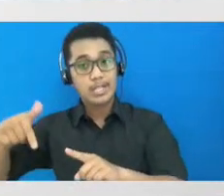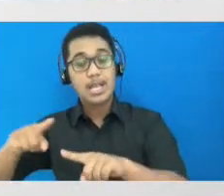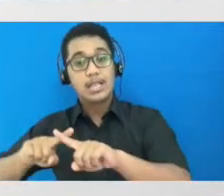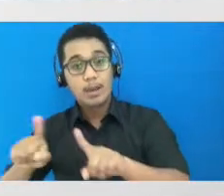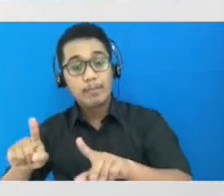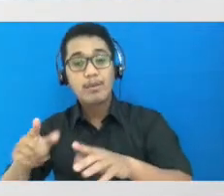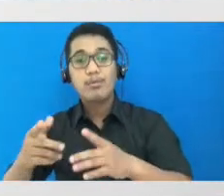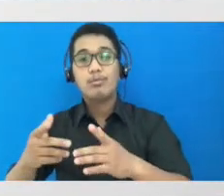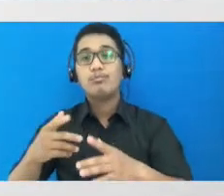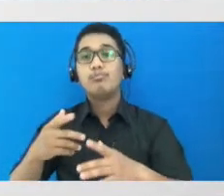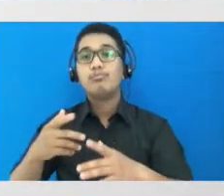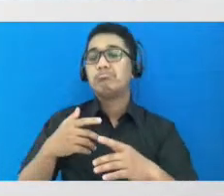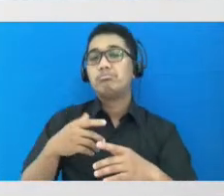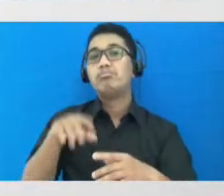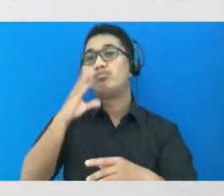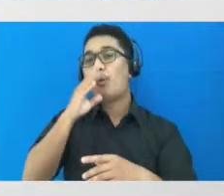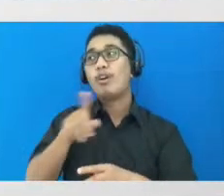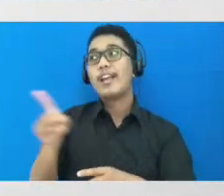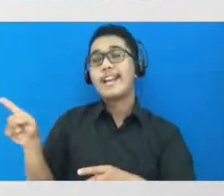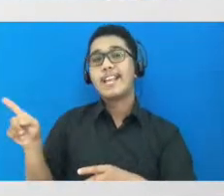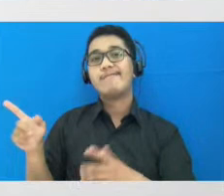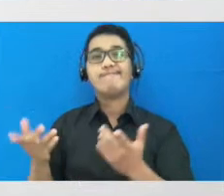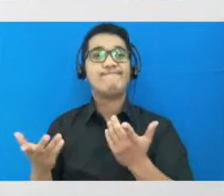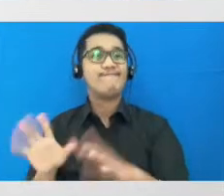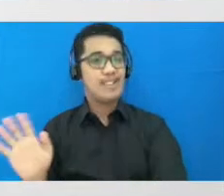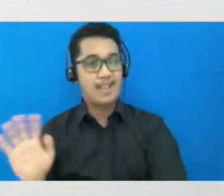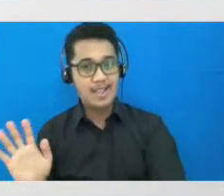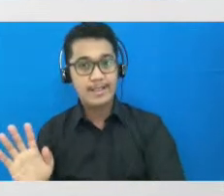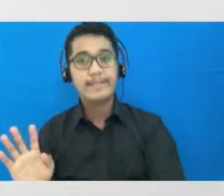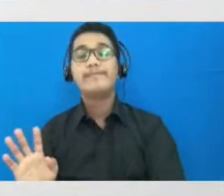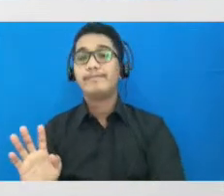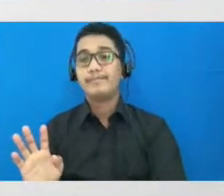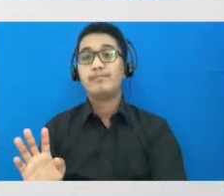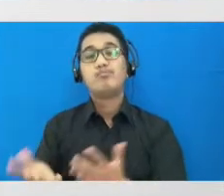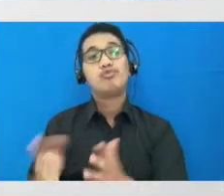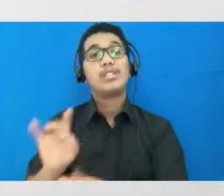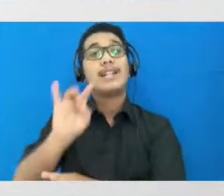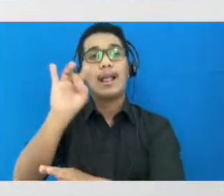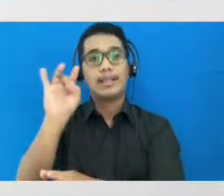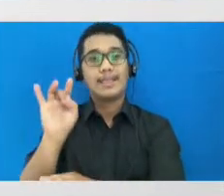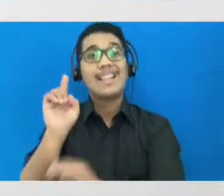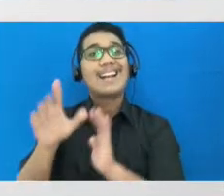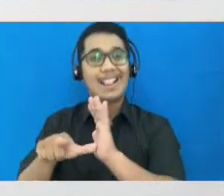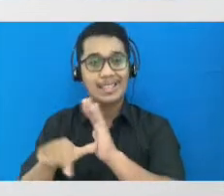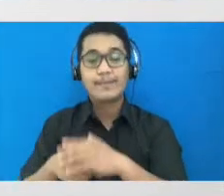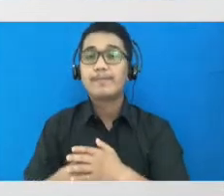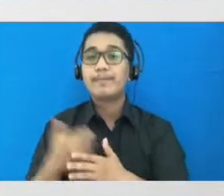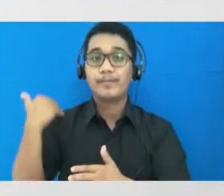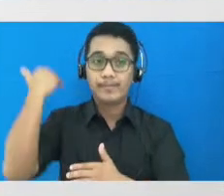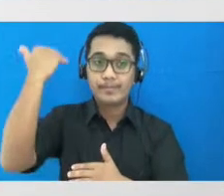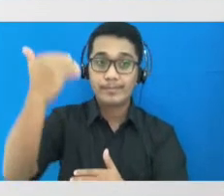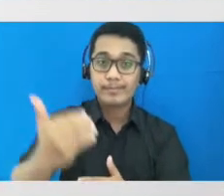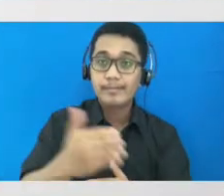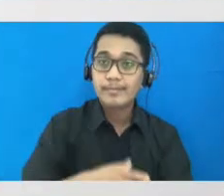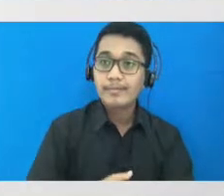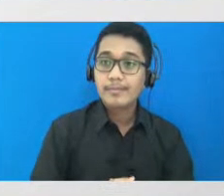membahas mengenai aspek ini karena mungkin sudah banyak dibahas di berbagai kesempatan. Di slide berikutnya kita